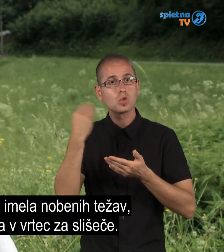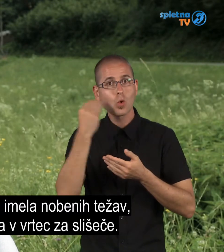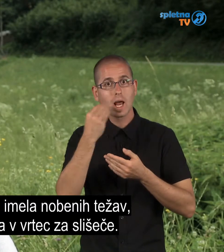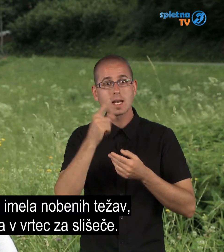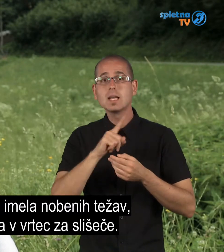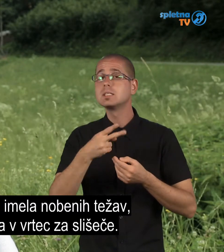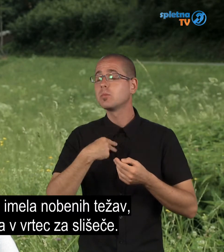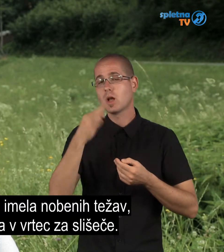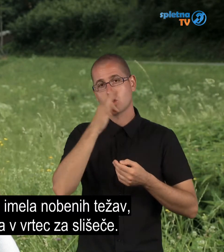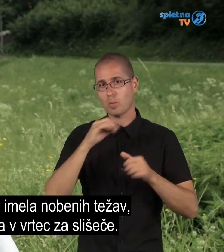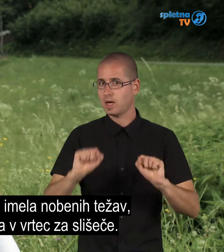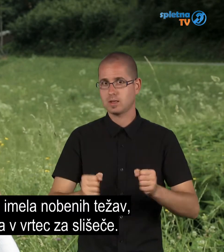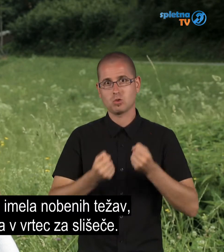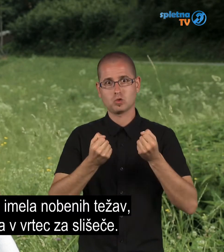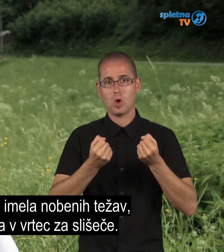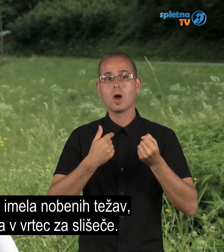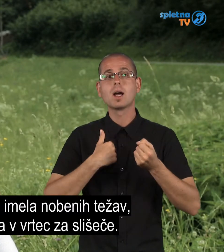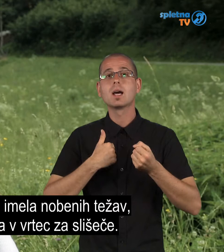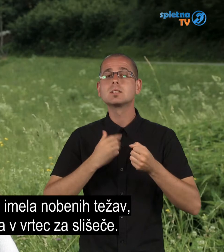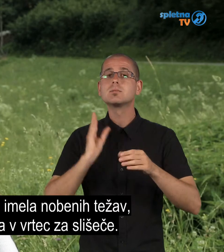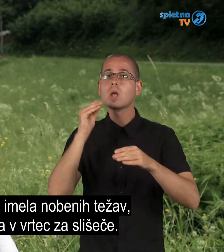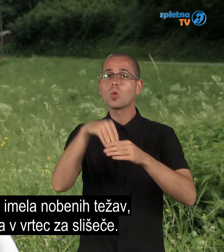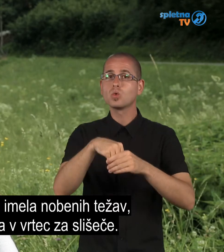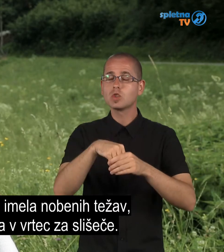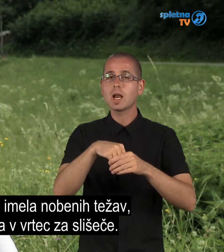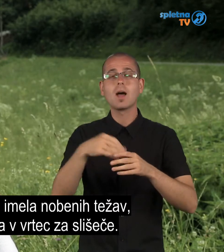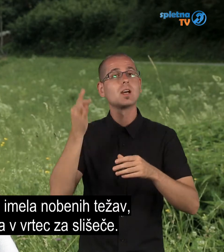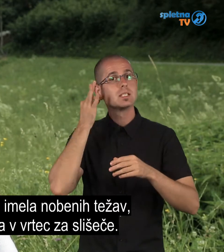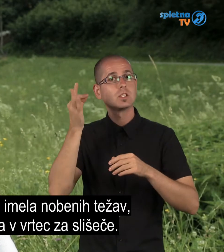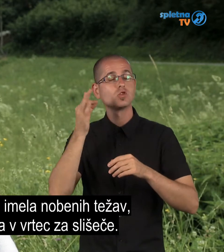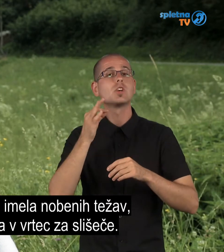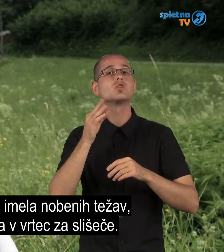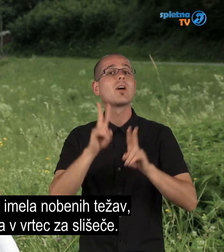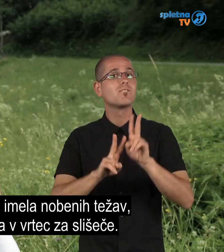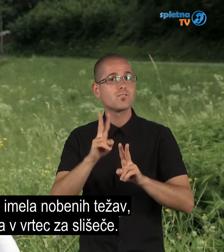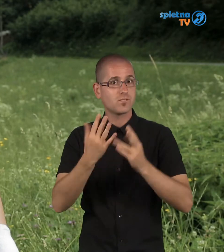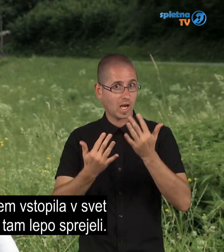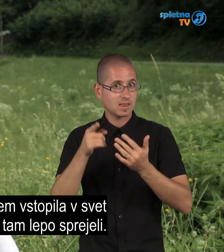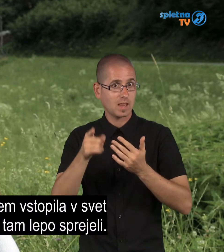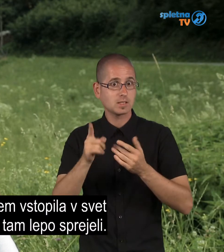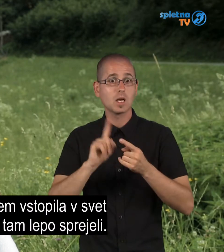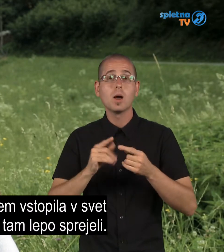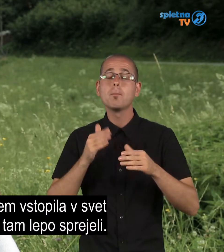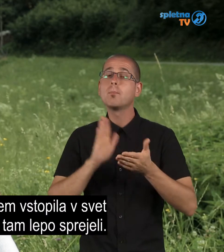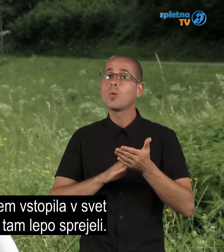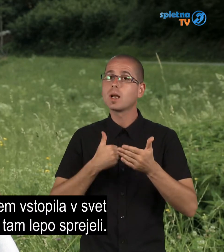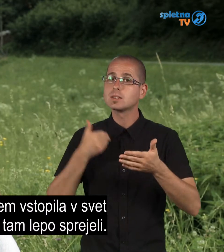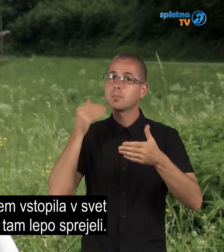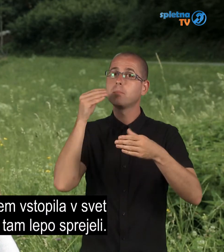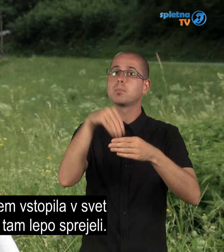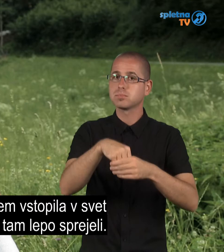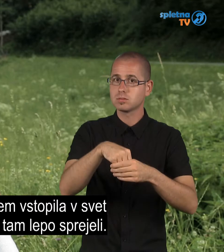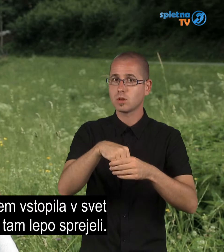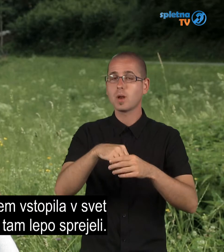nisem imela nobenih težav, ker sem vključila v slišeč vrtec. To pomeni, da sem pristopila v